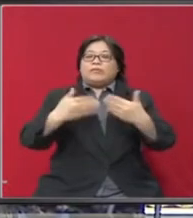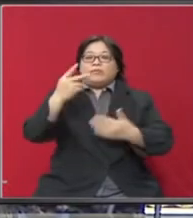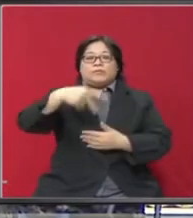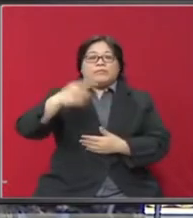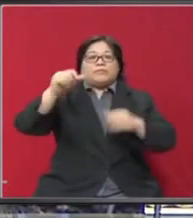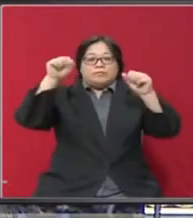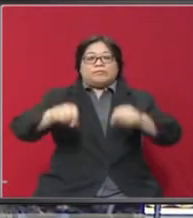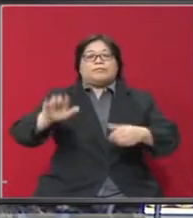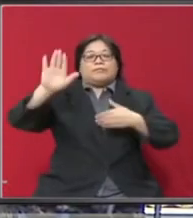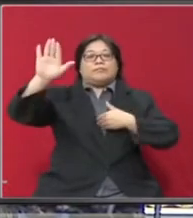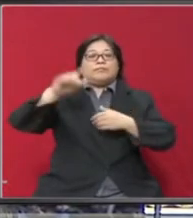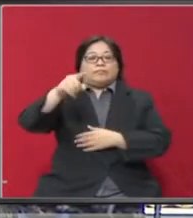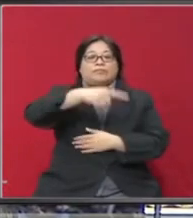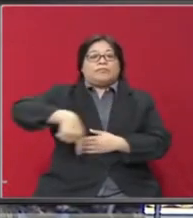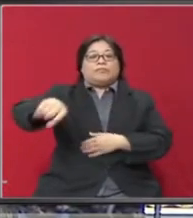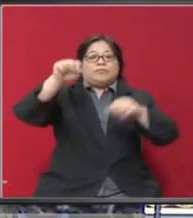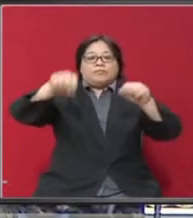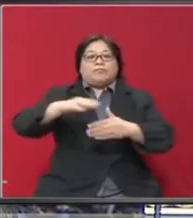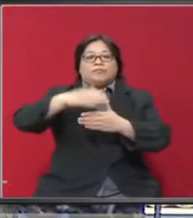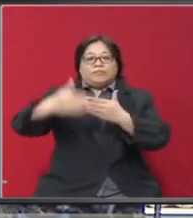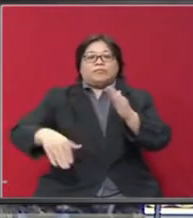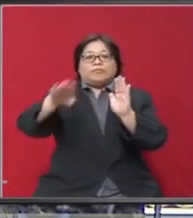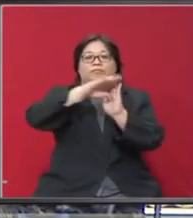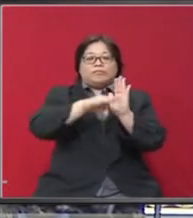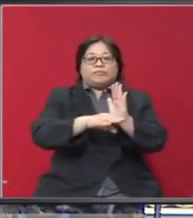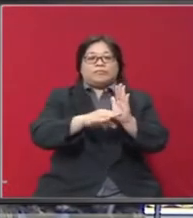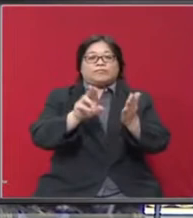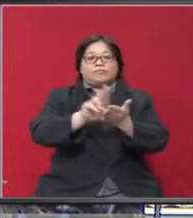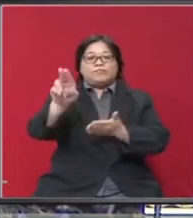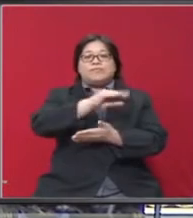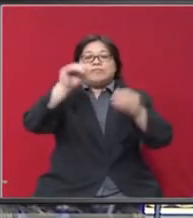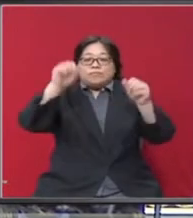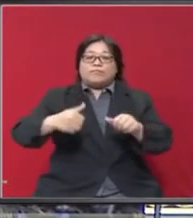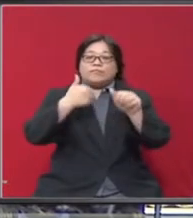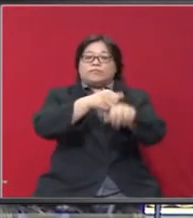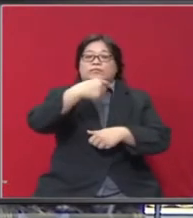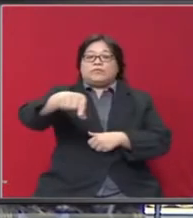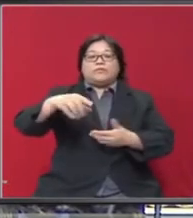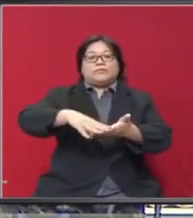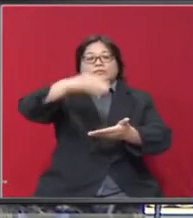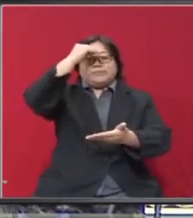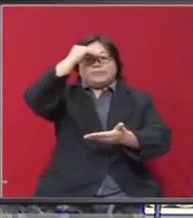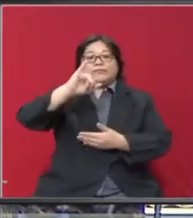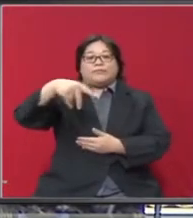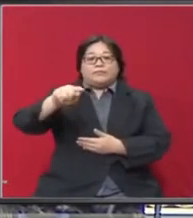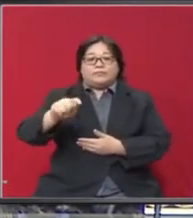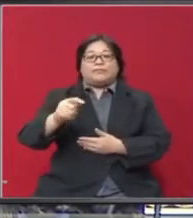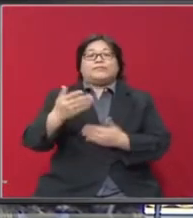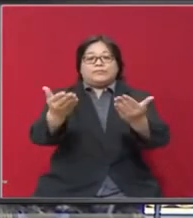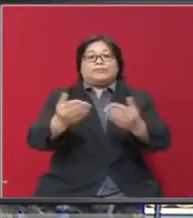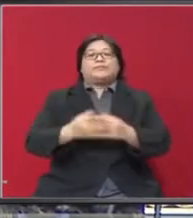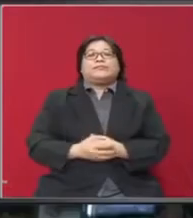kepiti menjamin bahwa mereka ini dapat menghabiskan selebes dan tepat mengikuti politik pembelajaran diapiti